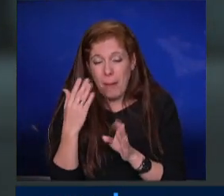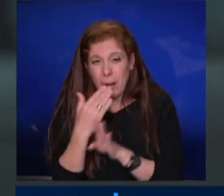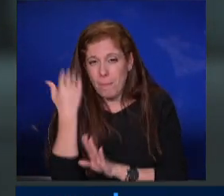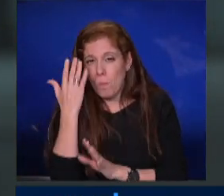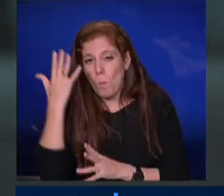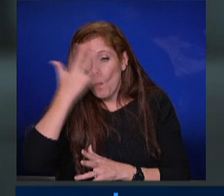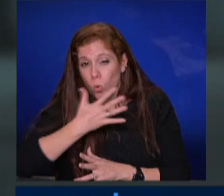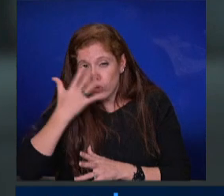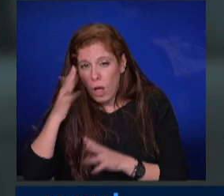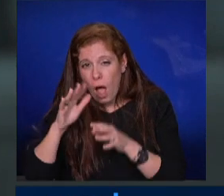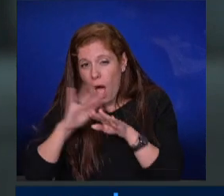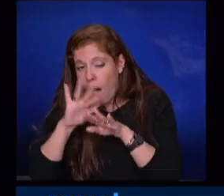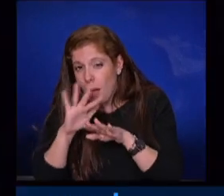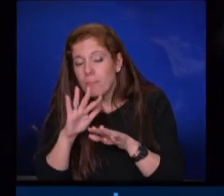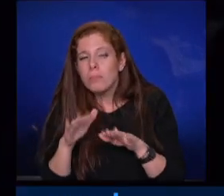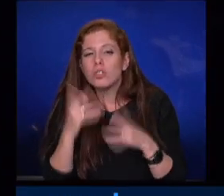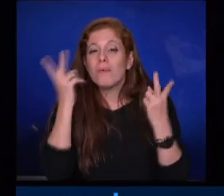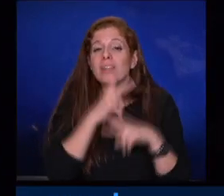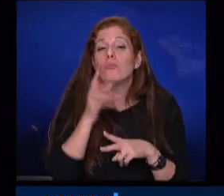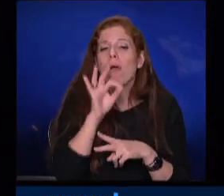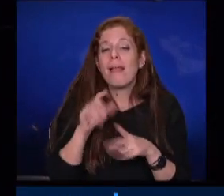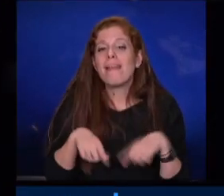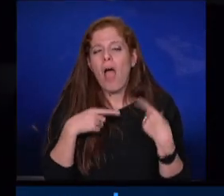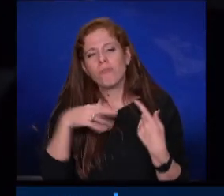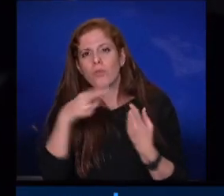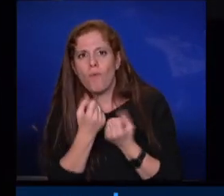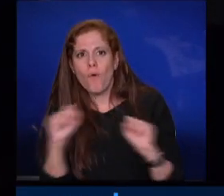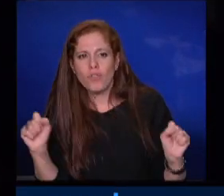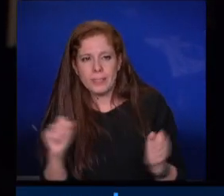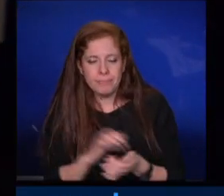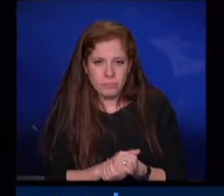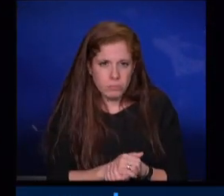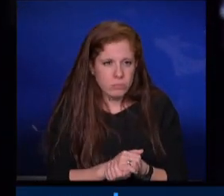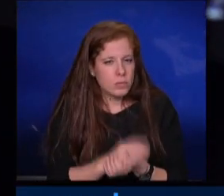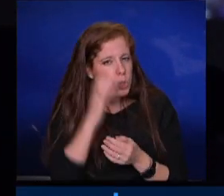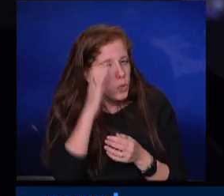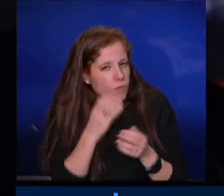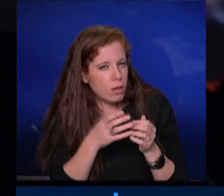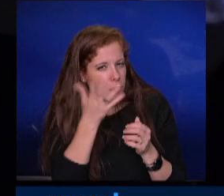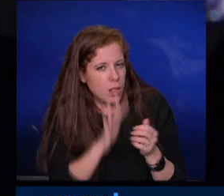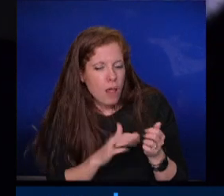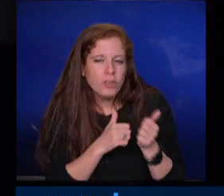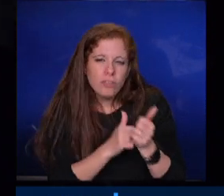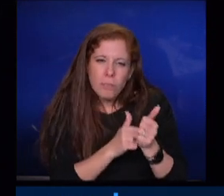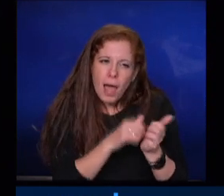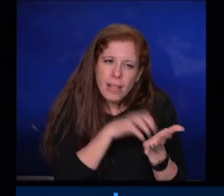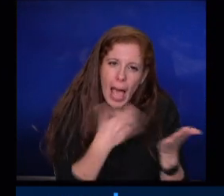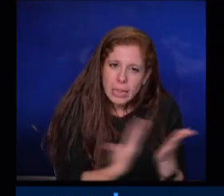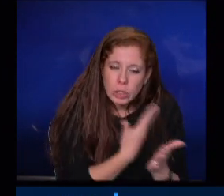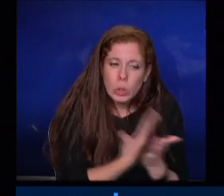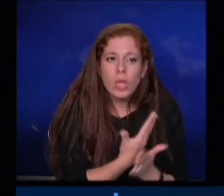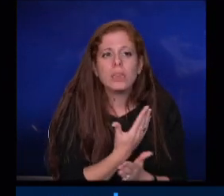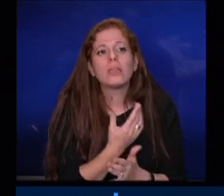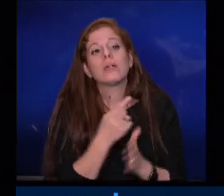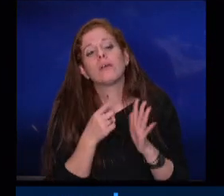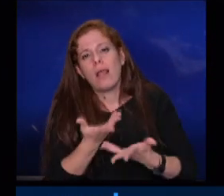עדיין חי ומסתובב חופשי. צופים בערוץ הטלוויזיה או עוקבים אחרי אתרי חדשות או אחרי רשתות חברתיות. א', כדי